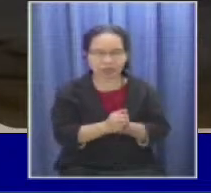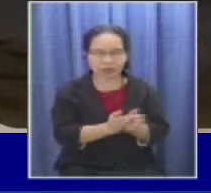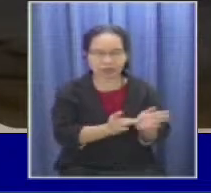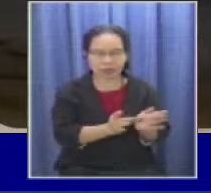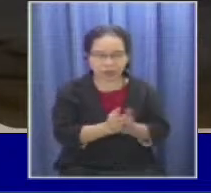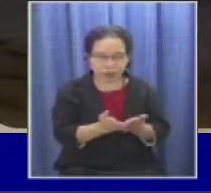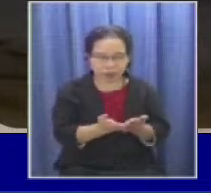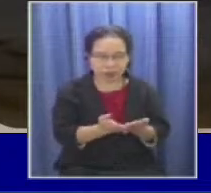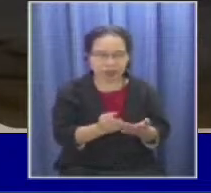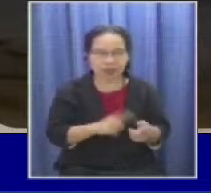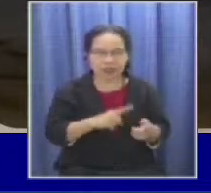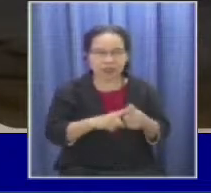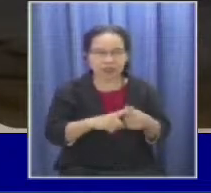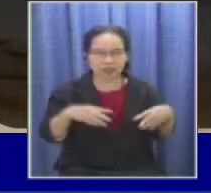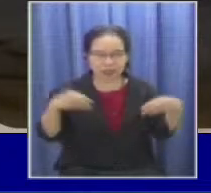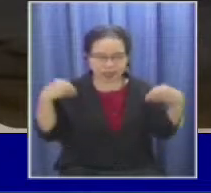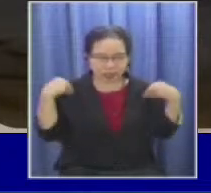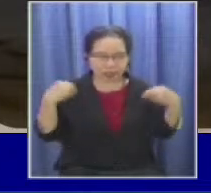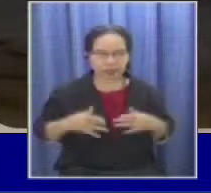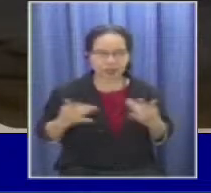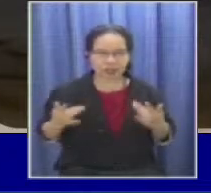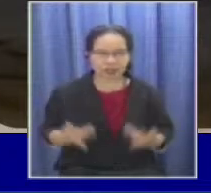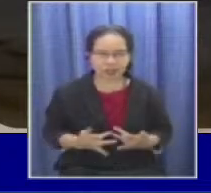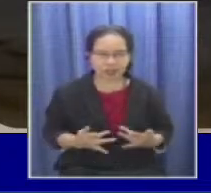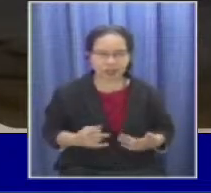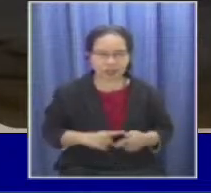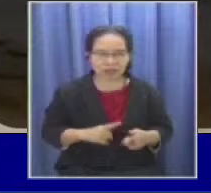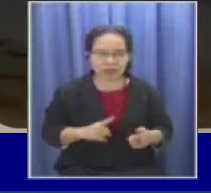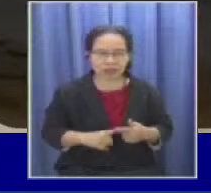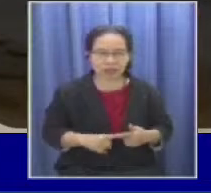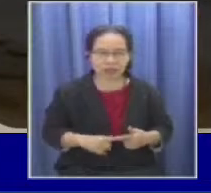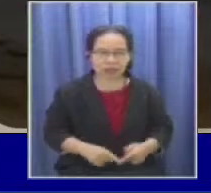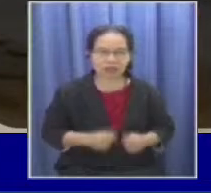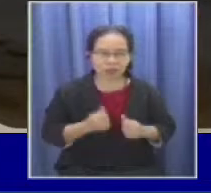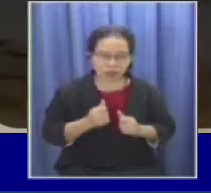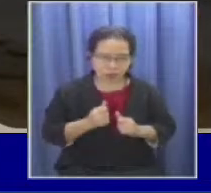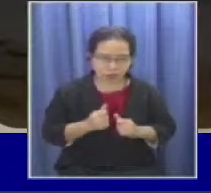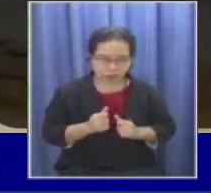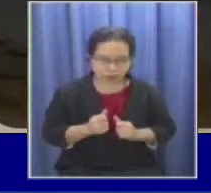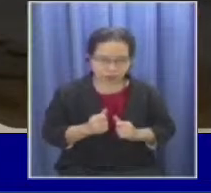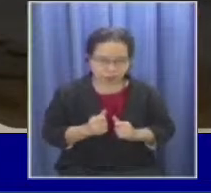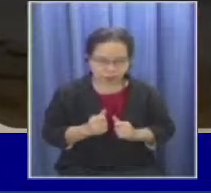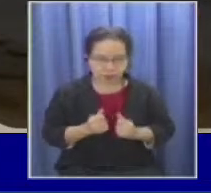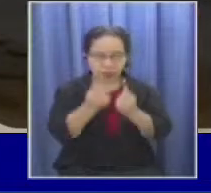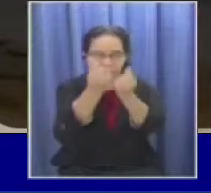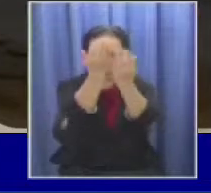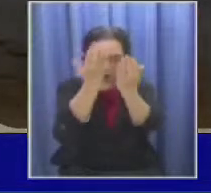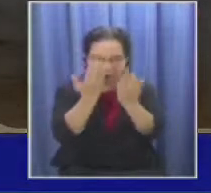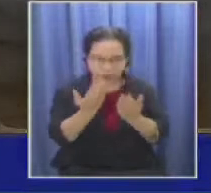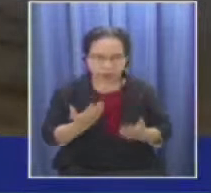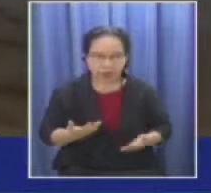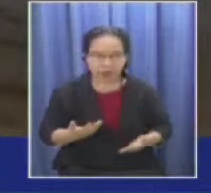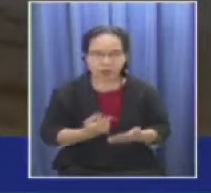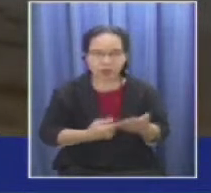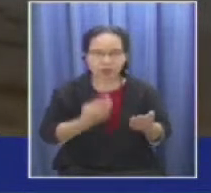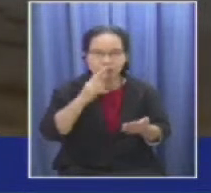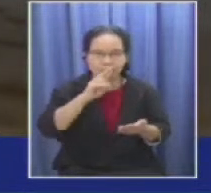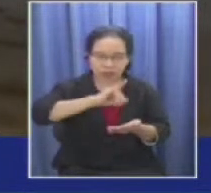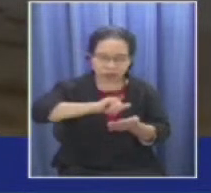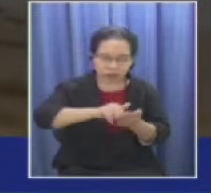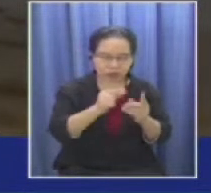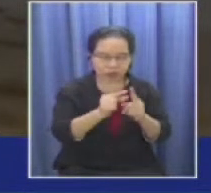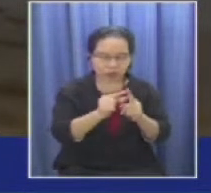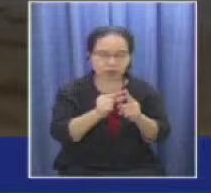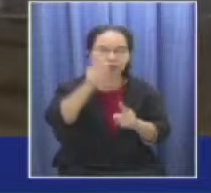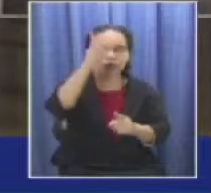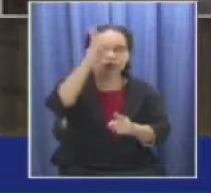setie ma Nyankopon asɛm wo ye setie ma Nyankopon asɛm afi wo kra ho bɛte tie Nyankopon asɛm de sɛ ne